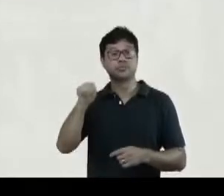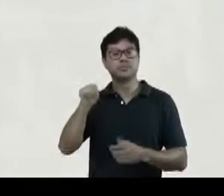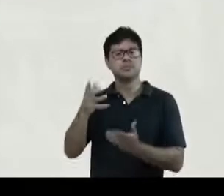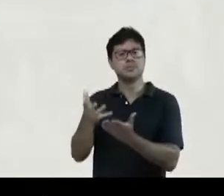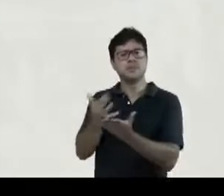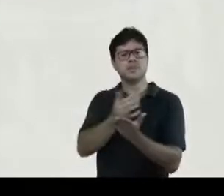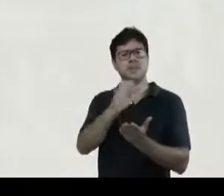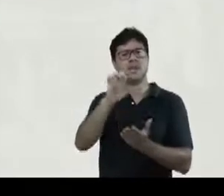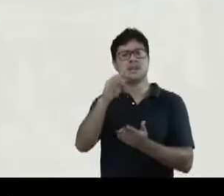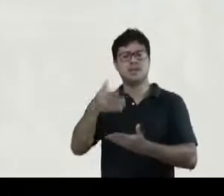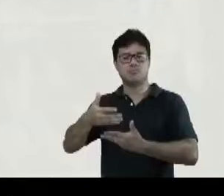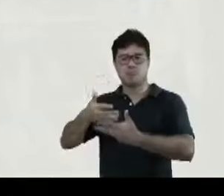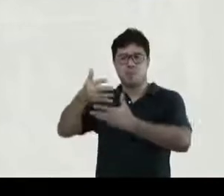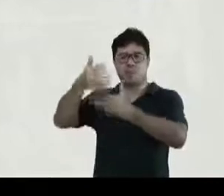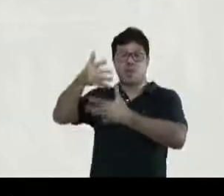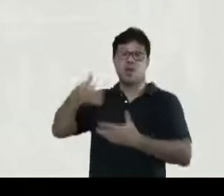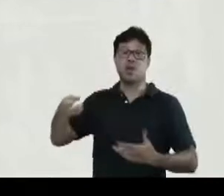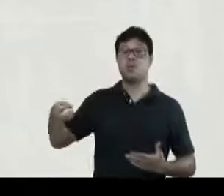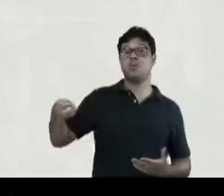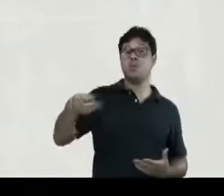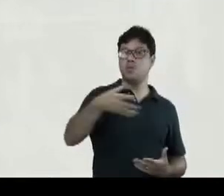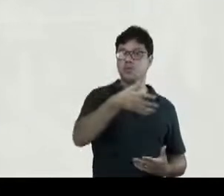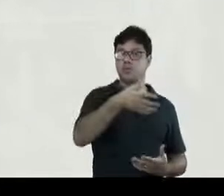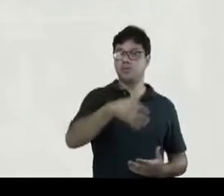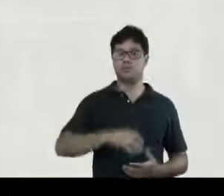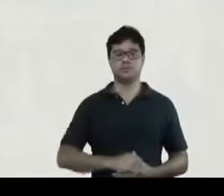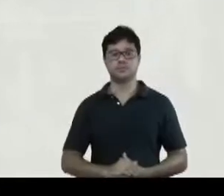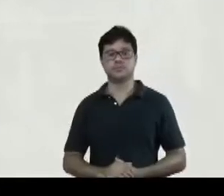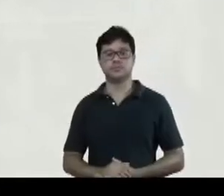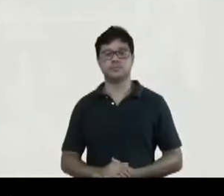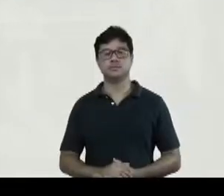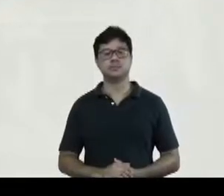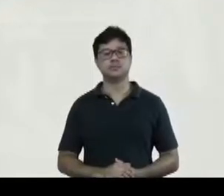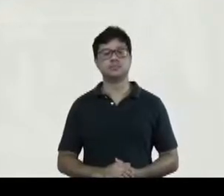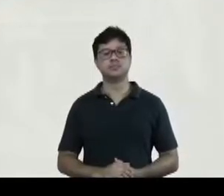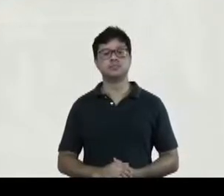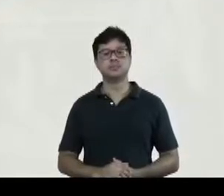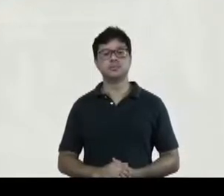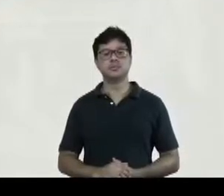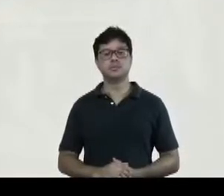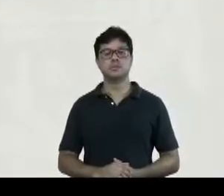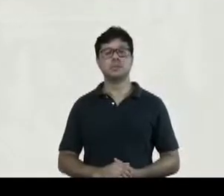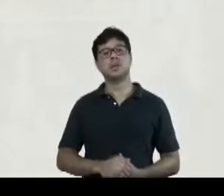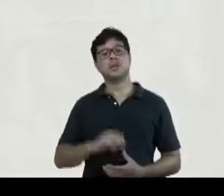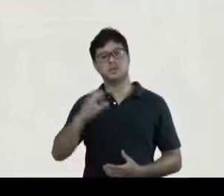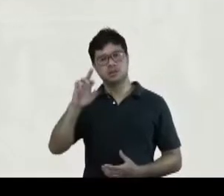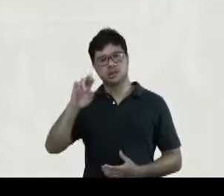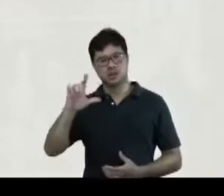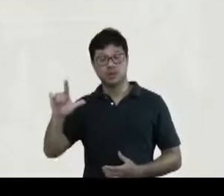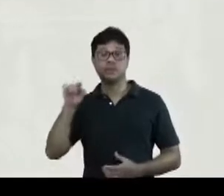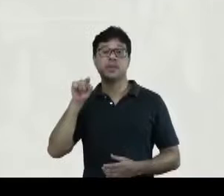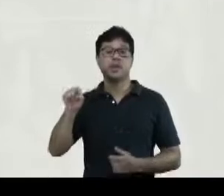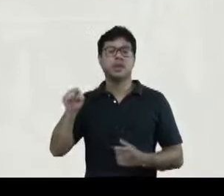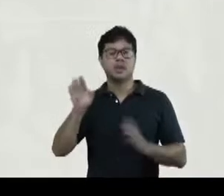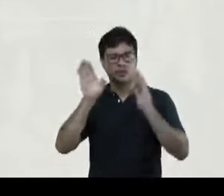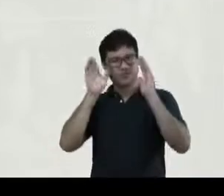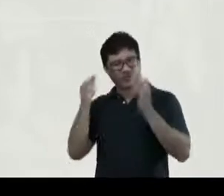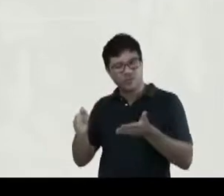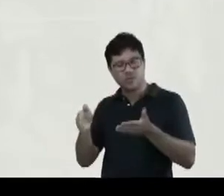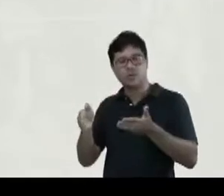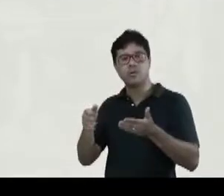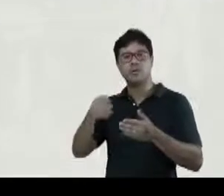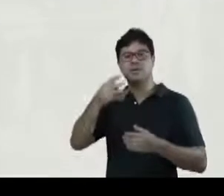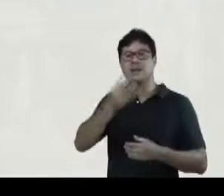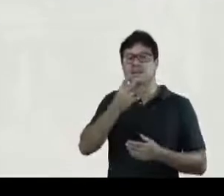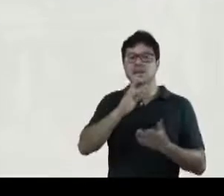Produkt. Ging es Searle zunächst neben Fremddatennutzung vorrangig um Retrieval, eine Zusammenschau